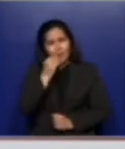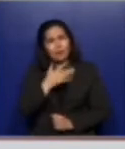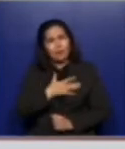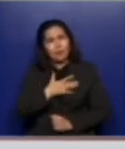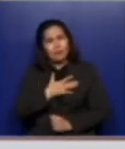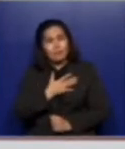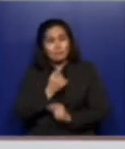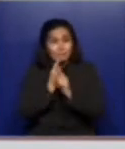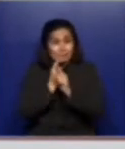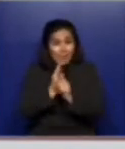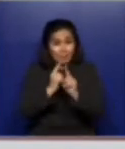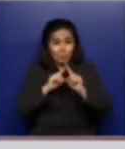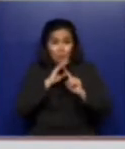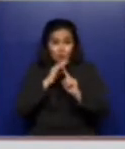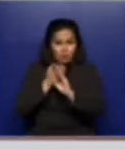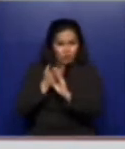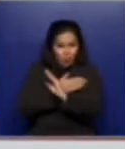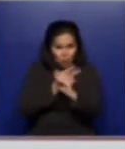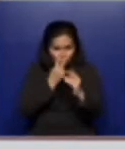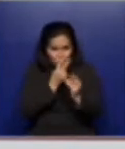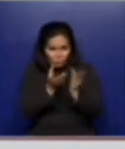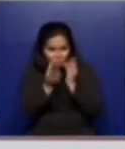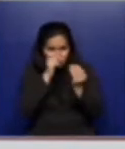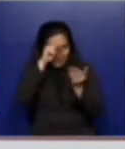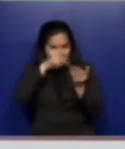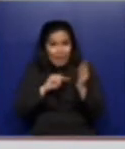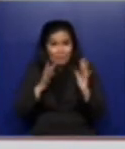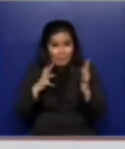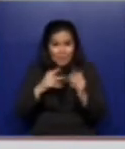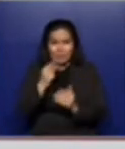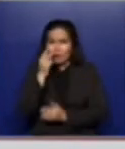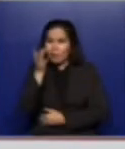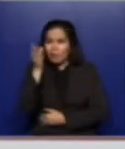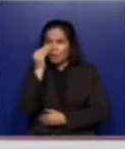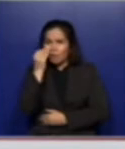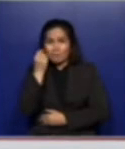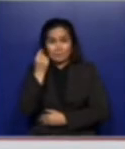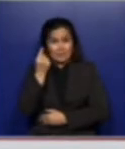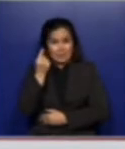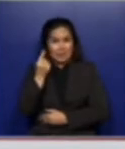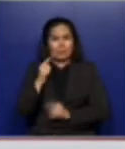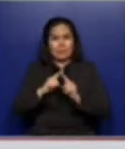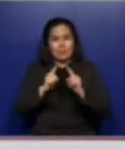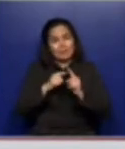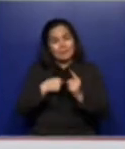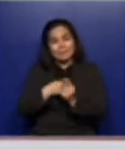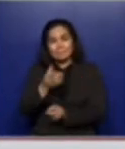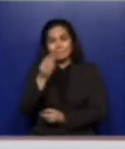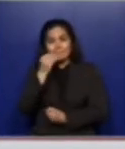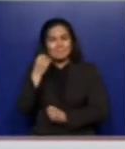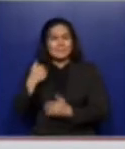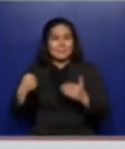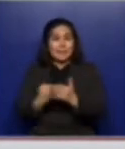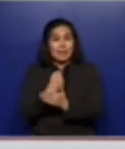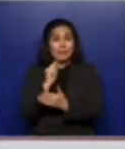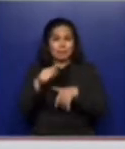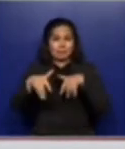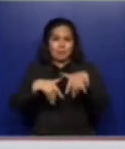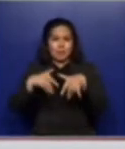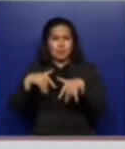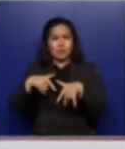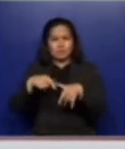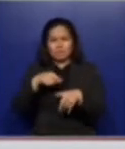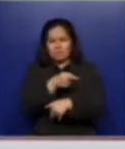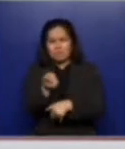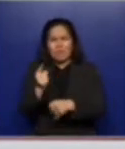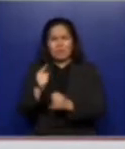านครับถ้าไม่ได้ศึกษาไม่ได้อ่านรายละเอียดนะครับแต่เสียดายที่ประชาชนทางบ้านนะครับไม่มีโอกาสได้อ่